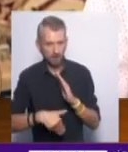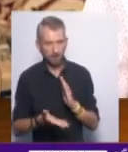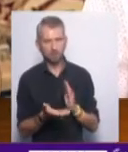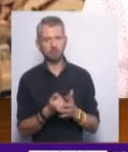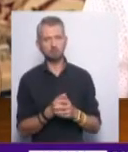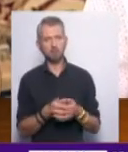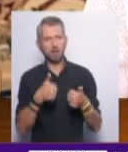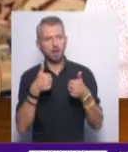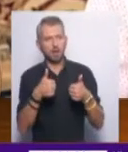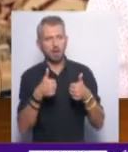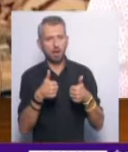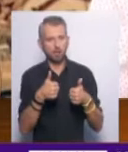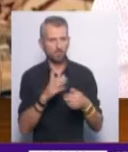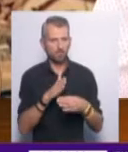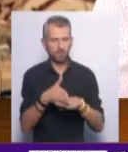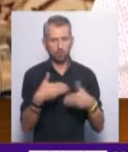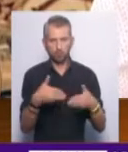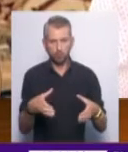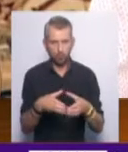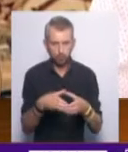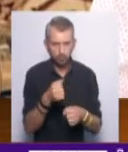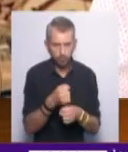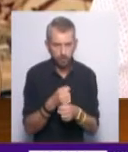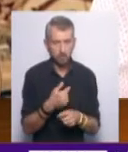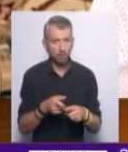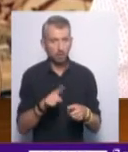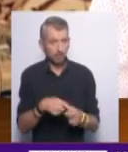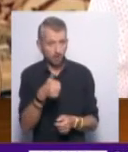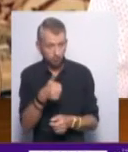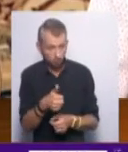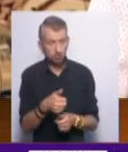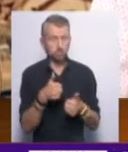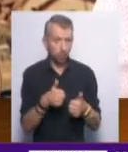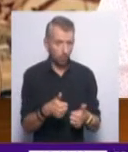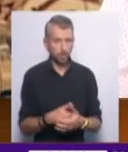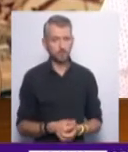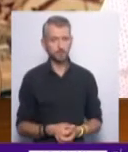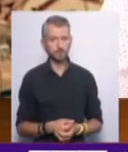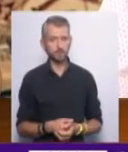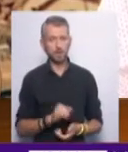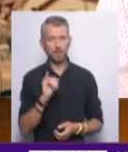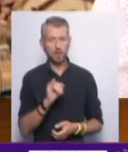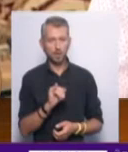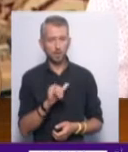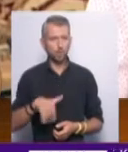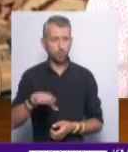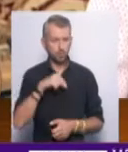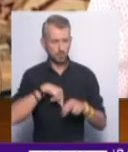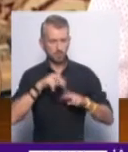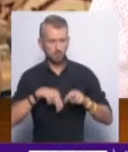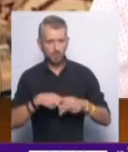гарну вхідну групу зробили. Це ж добре. І у всіх настрій